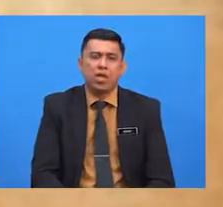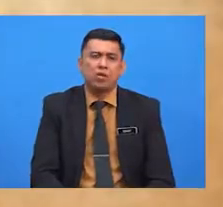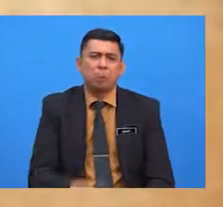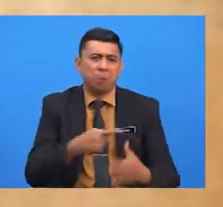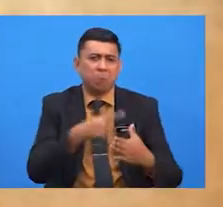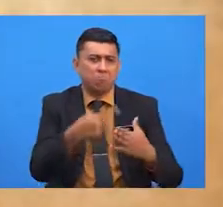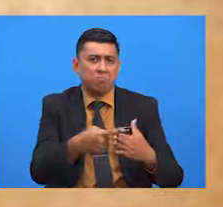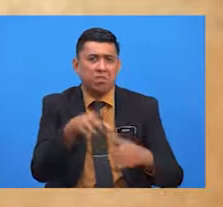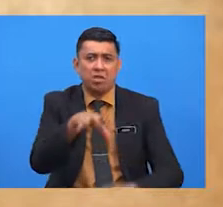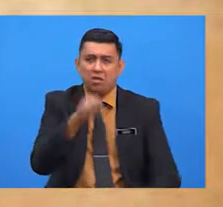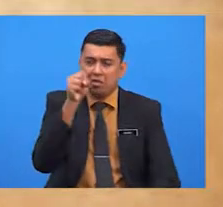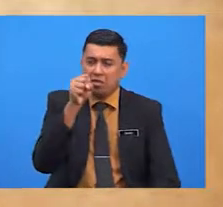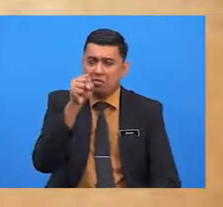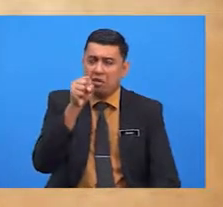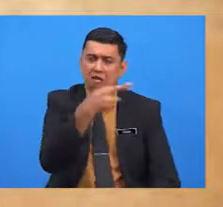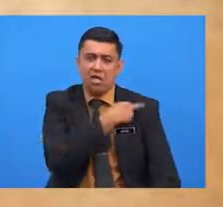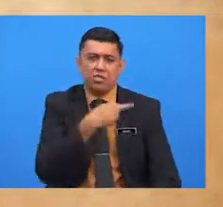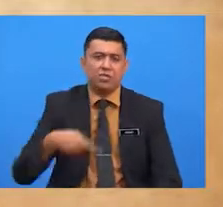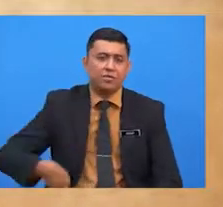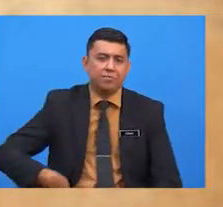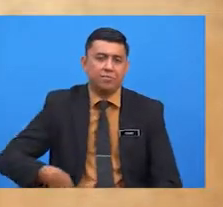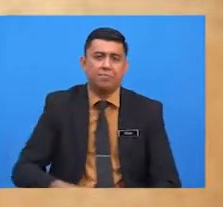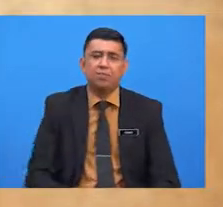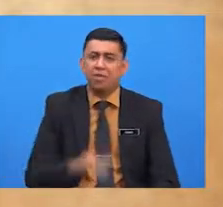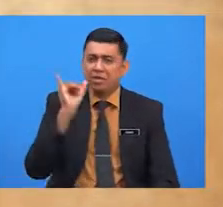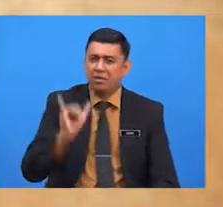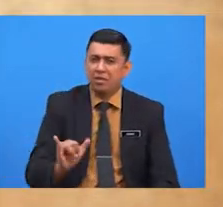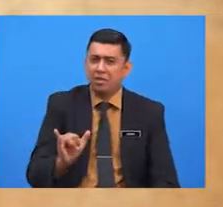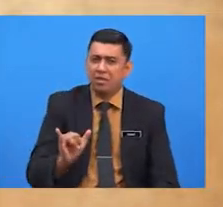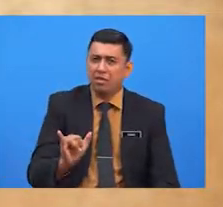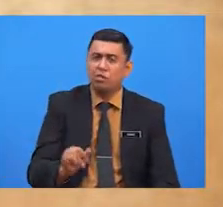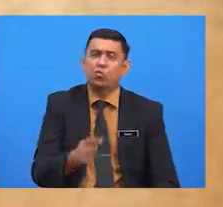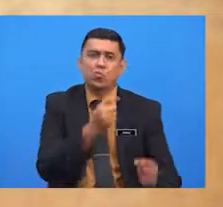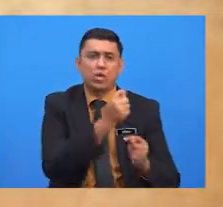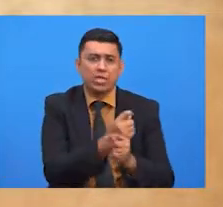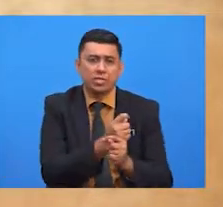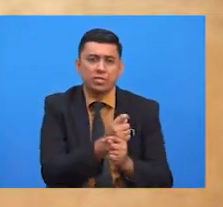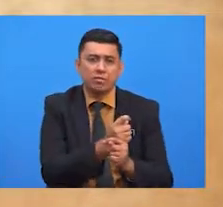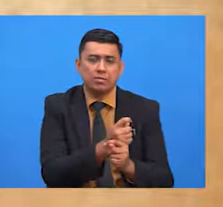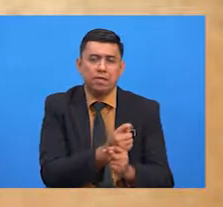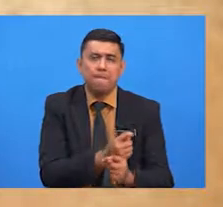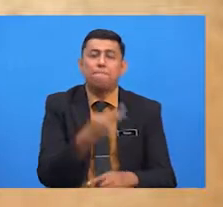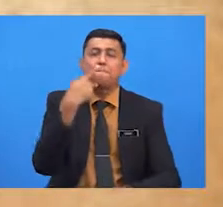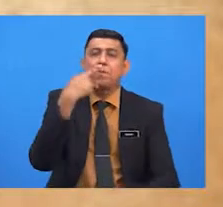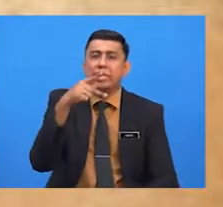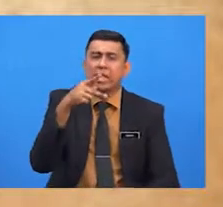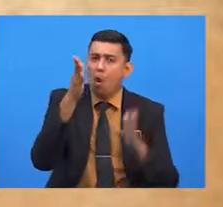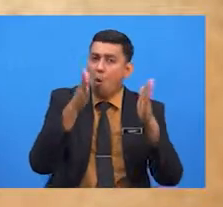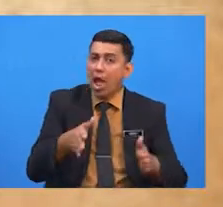kemudiannya diambil alih oleh raja yang memainkan peranan sebagai pemerintah.